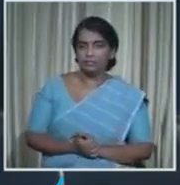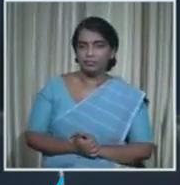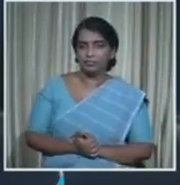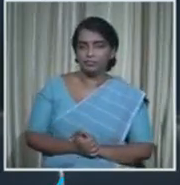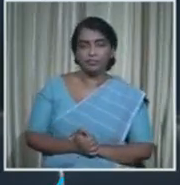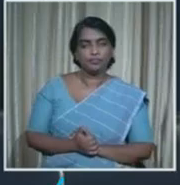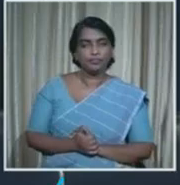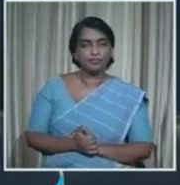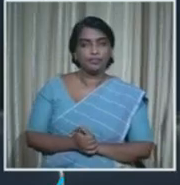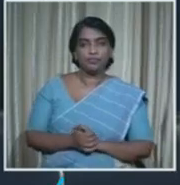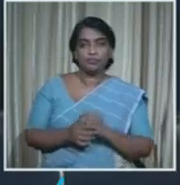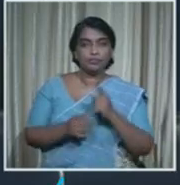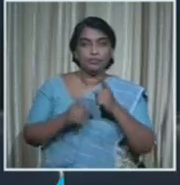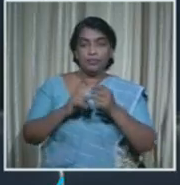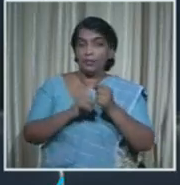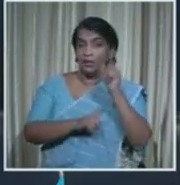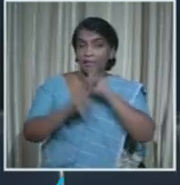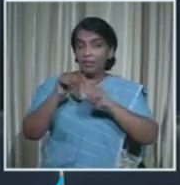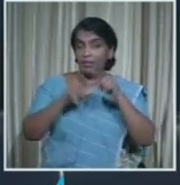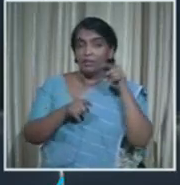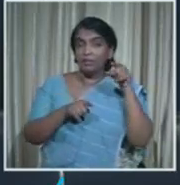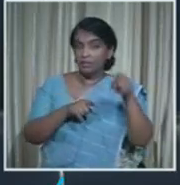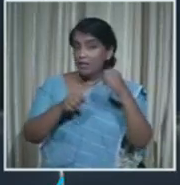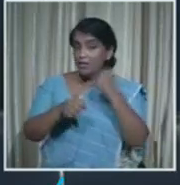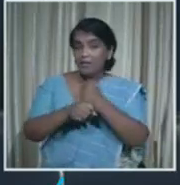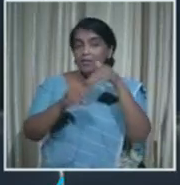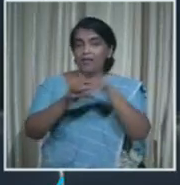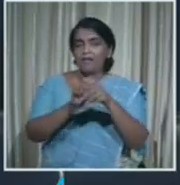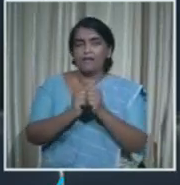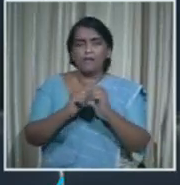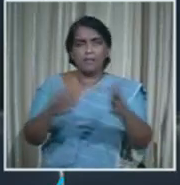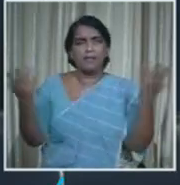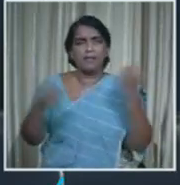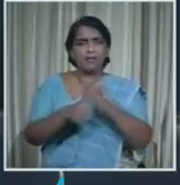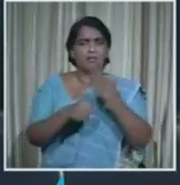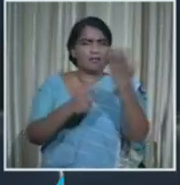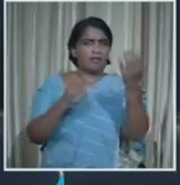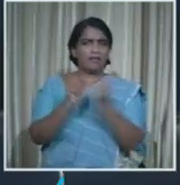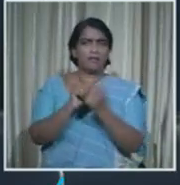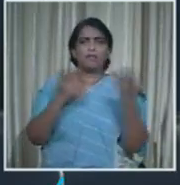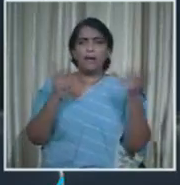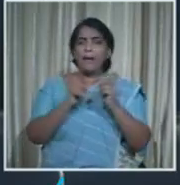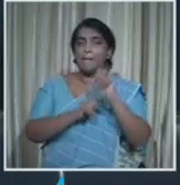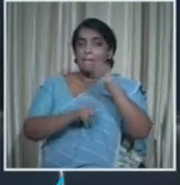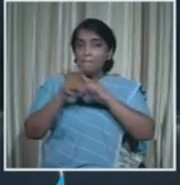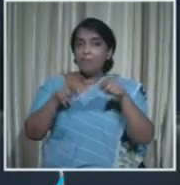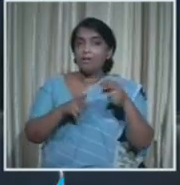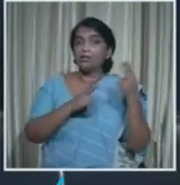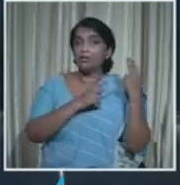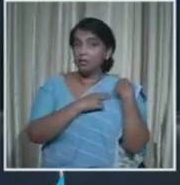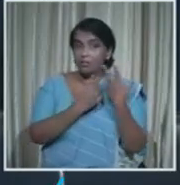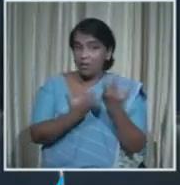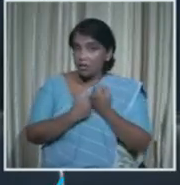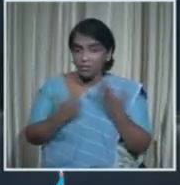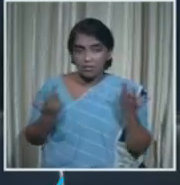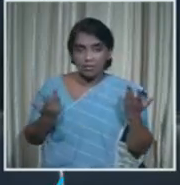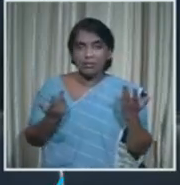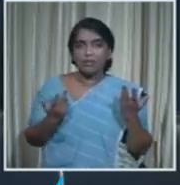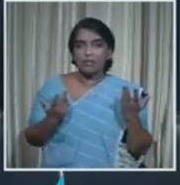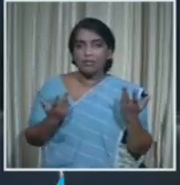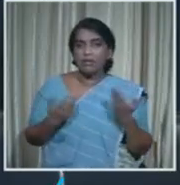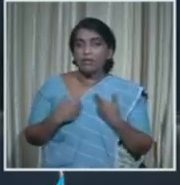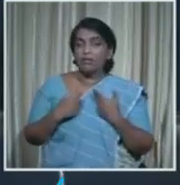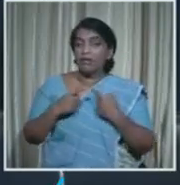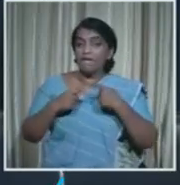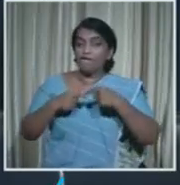විධායකට දැන් කතා කරන්න විධායකට ක්‍රියා කරන්න බැරි වෙලා තියෙන්නේ පාර්ලිමේන්තුව මේ යුතුකම ගත්තේ නැත්නම් අපිට